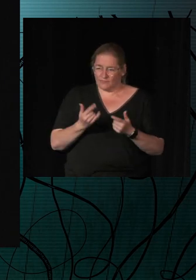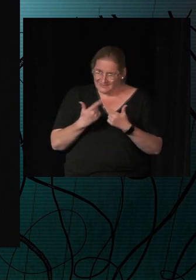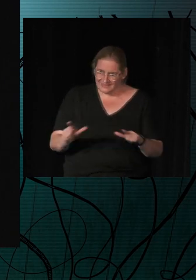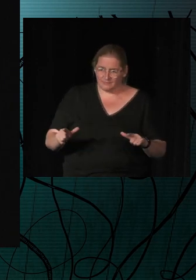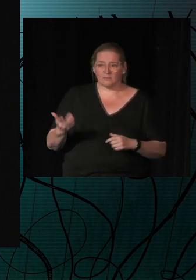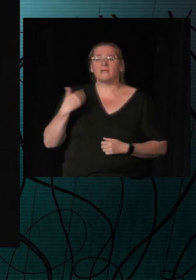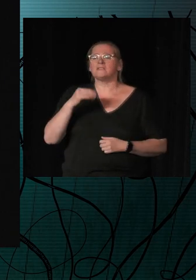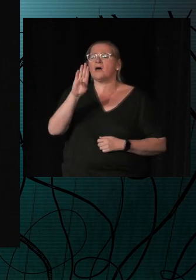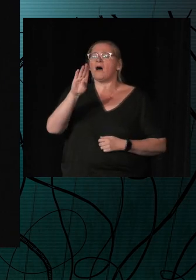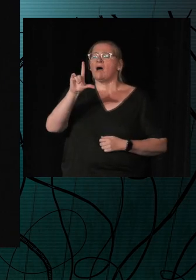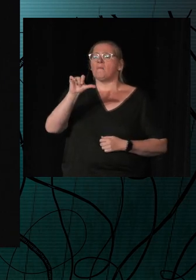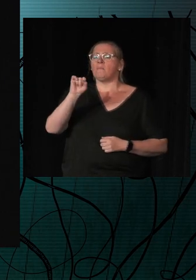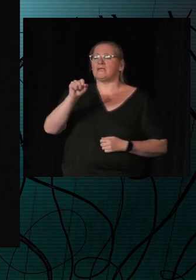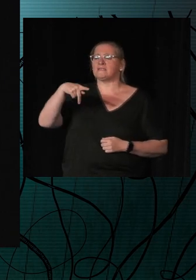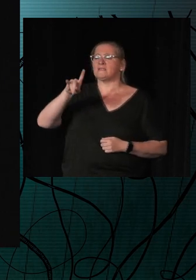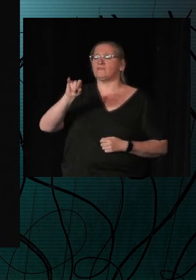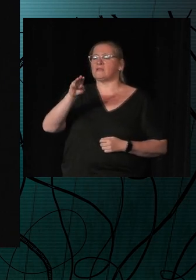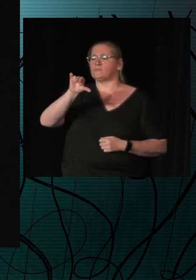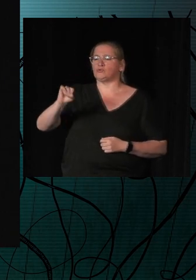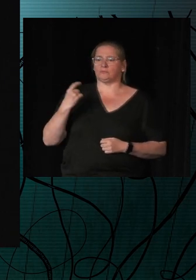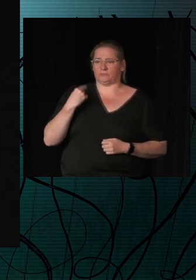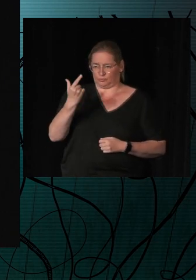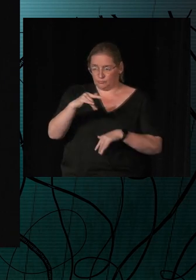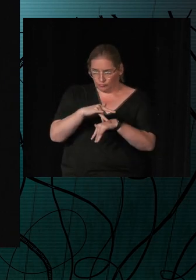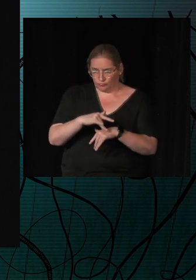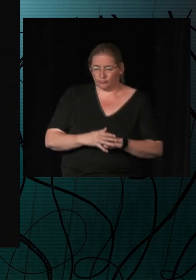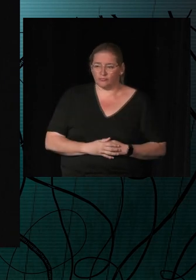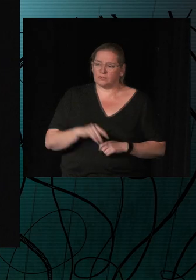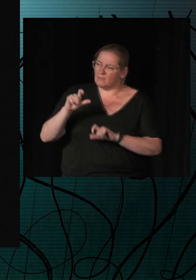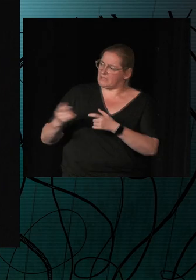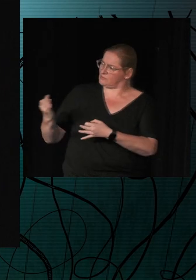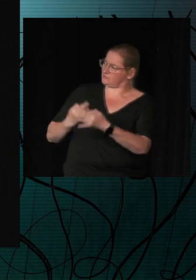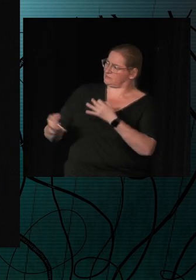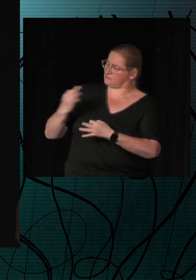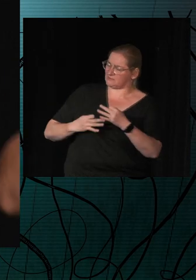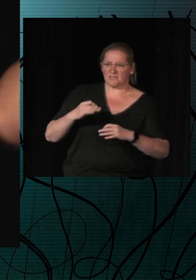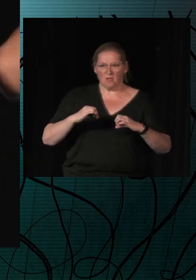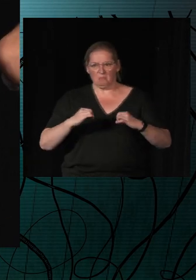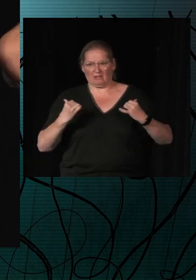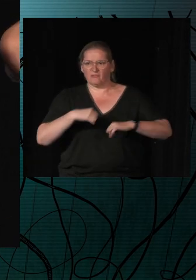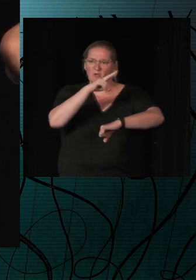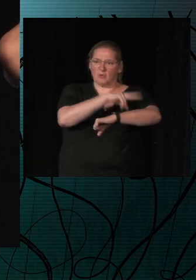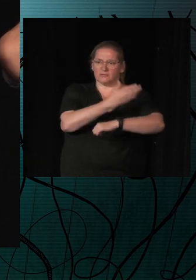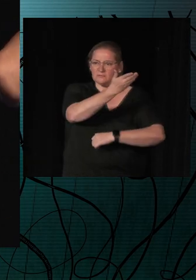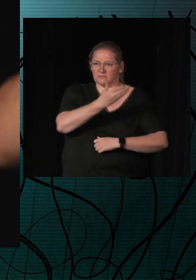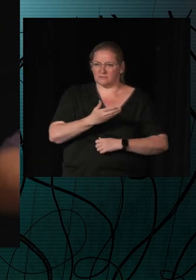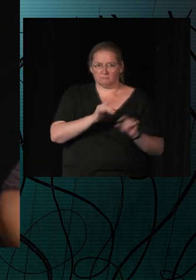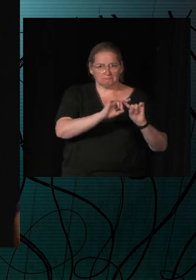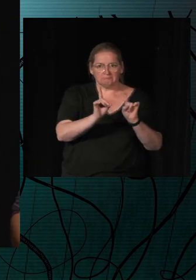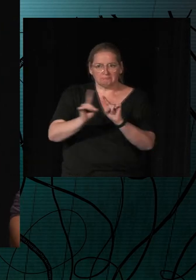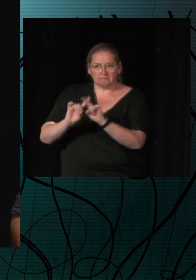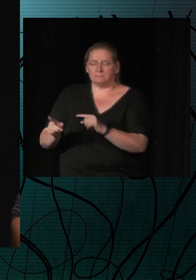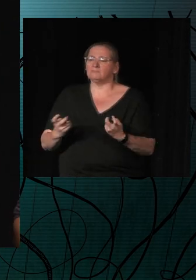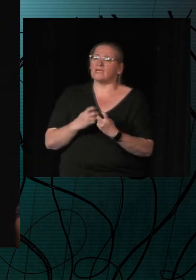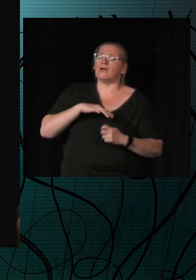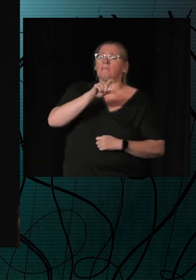blasphemous 2 et j'ai pu avoir des retours de gens sur différents boss qui était très différent des